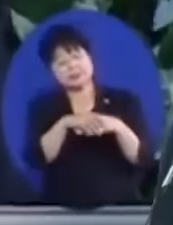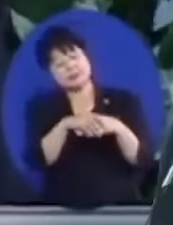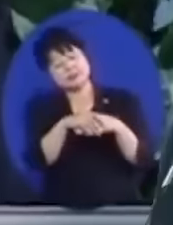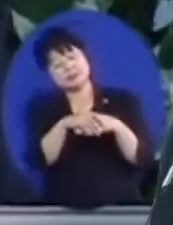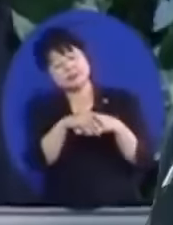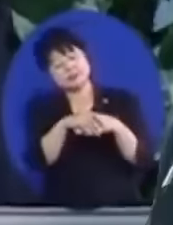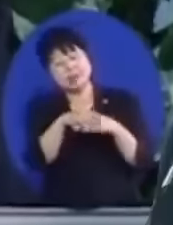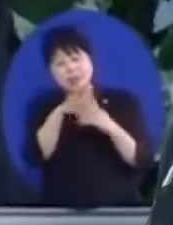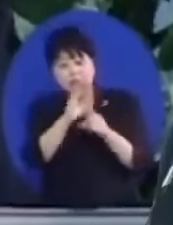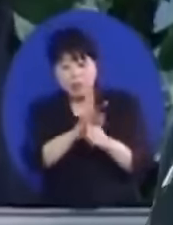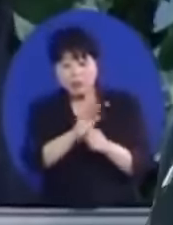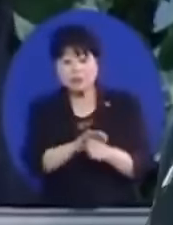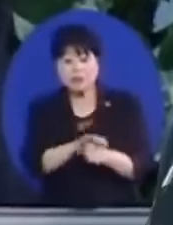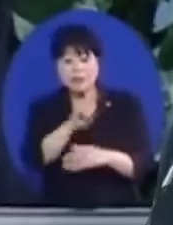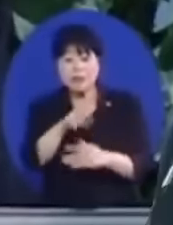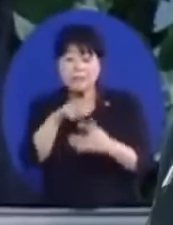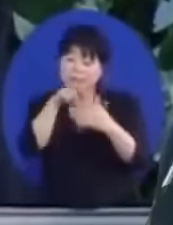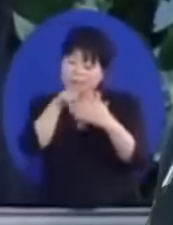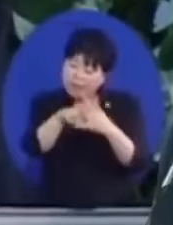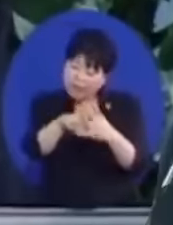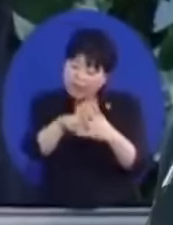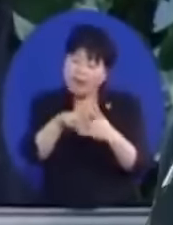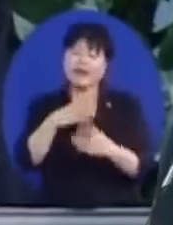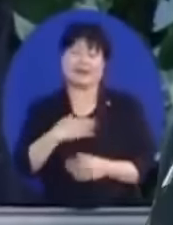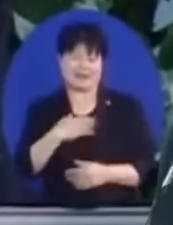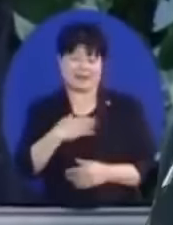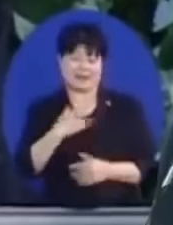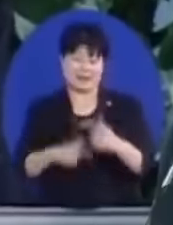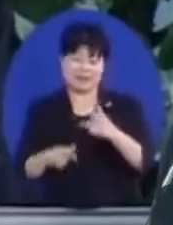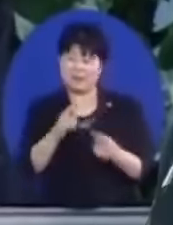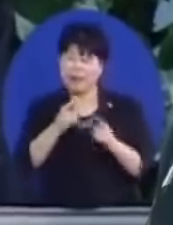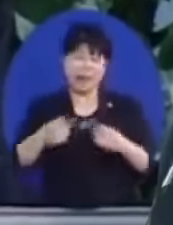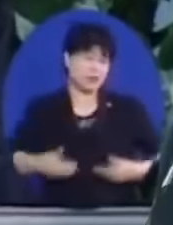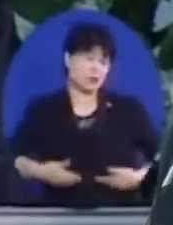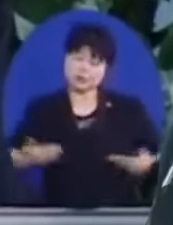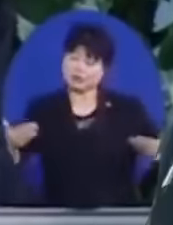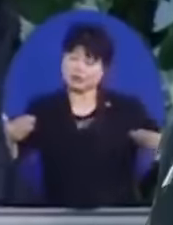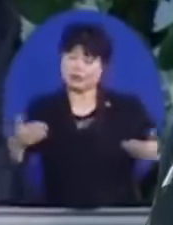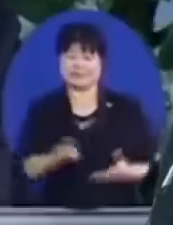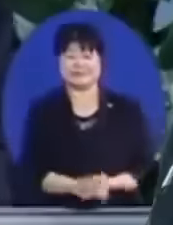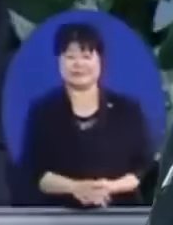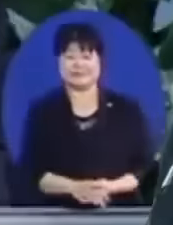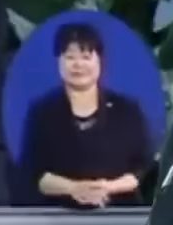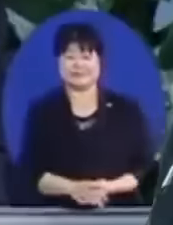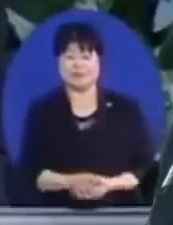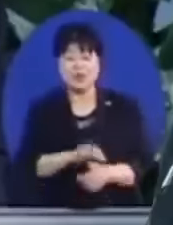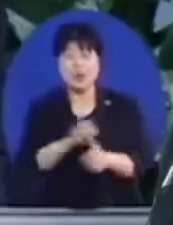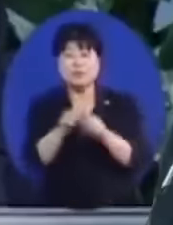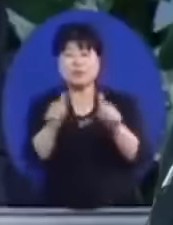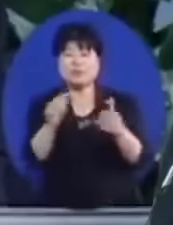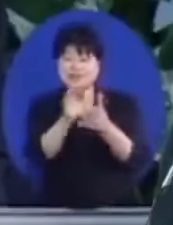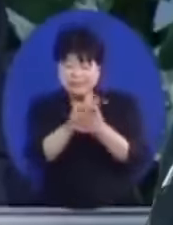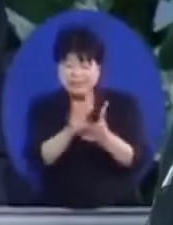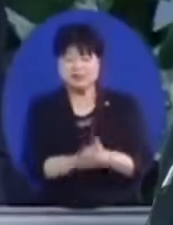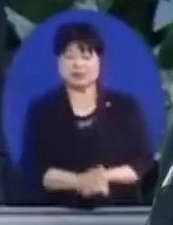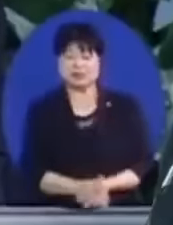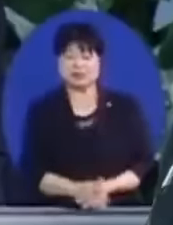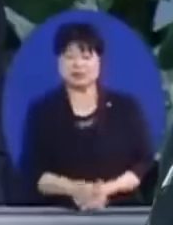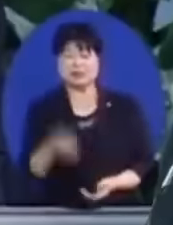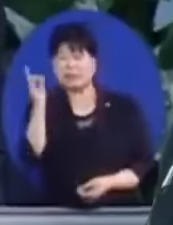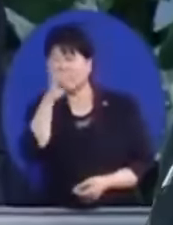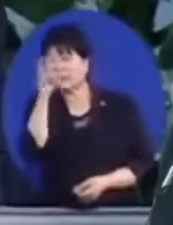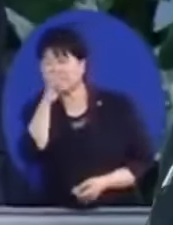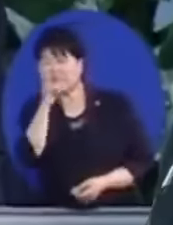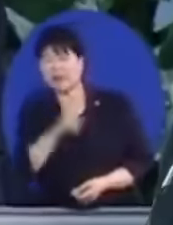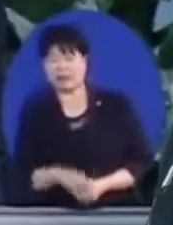것입니다. 그래도 이미 그 마음을 압니다. 더 이상 말할 필요가 없는 것입니다. 욥의 친구같이 와서 온갖 험담을 다